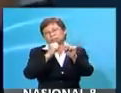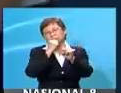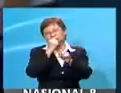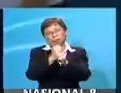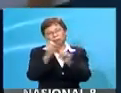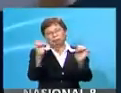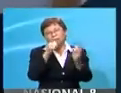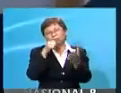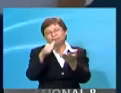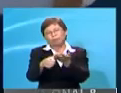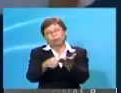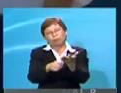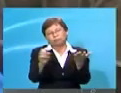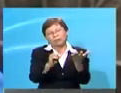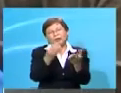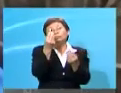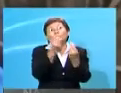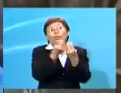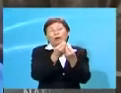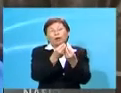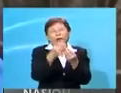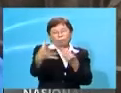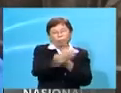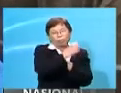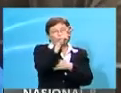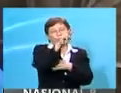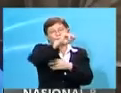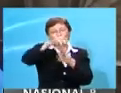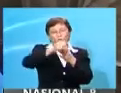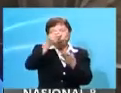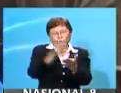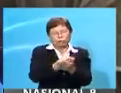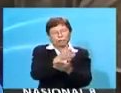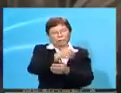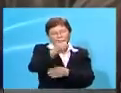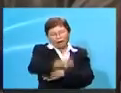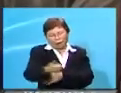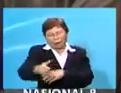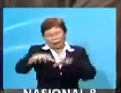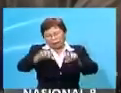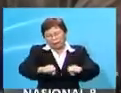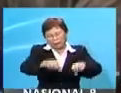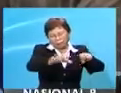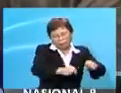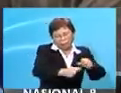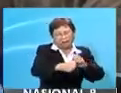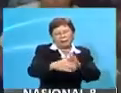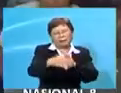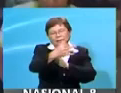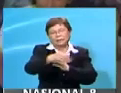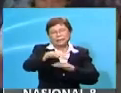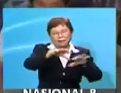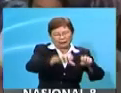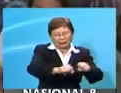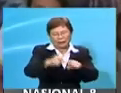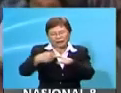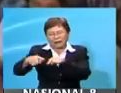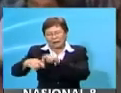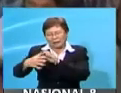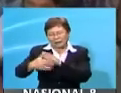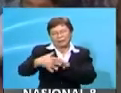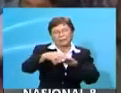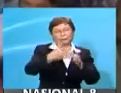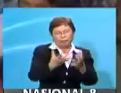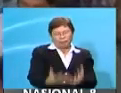dokumen pengenalan nilai rampasan dianggarkan lebih 2 juta termasuk peralatan menangkap ikan serta hasil tangkapan pelbagai jenis ikan